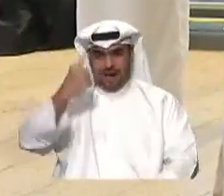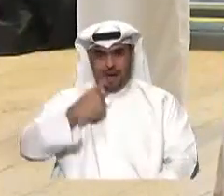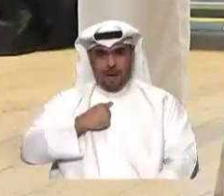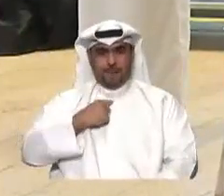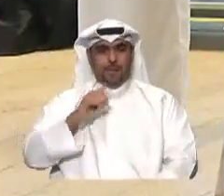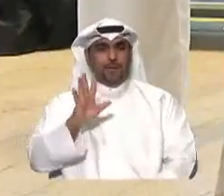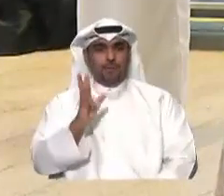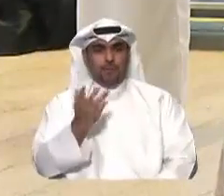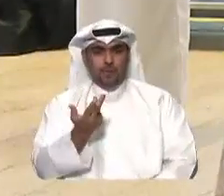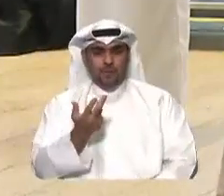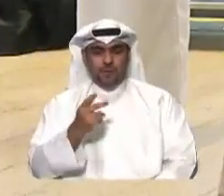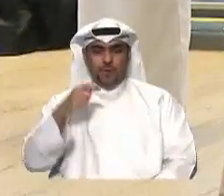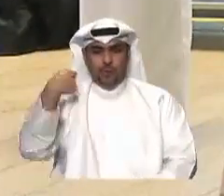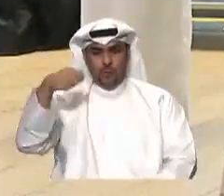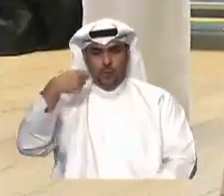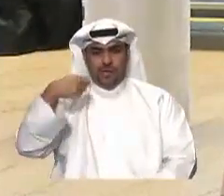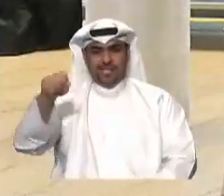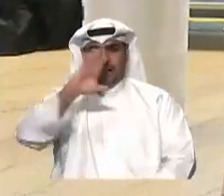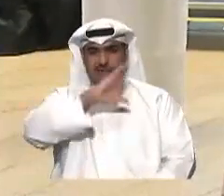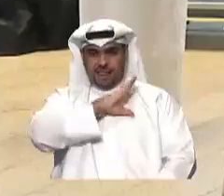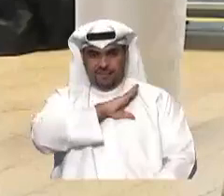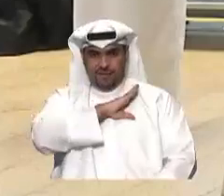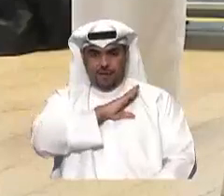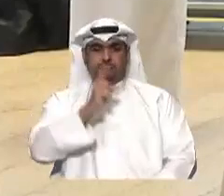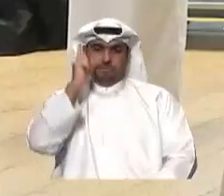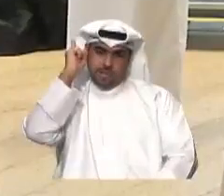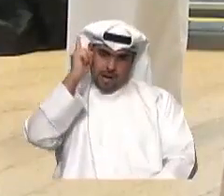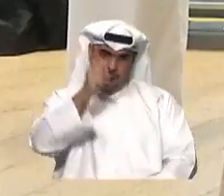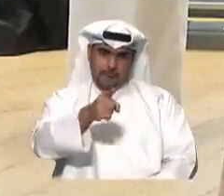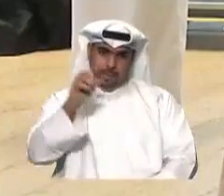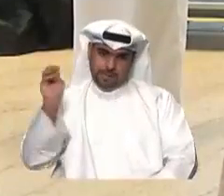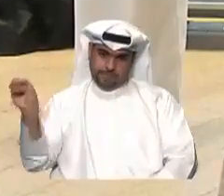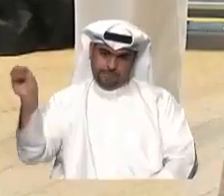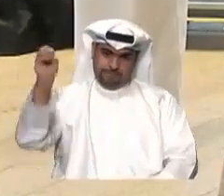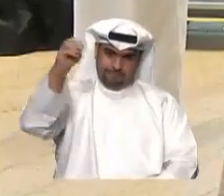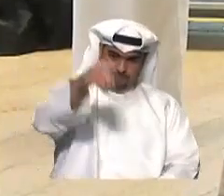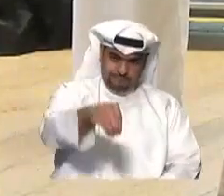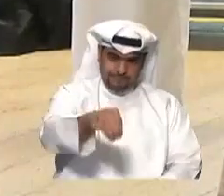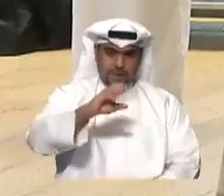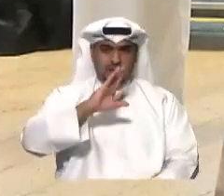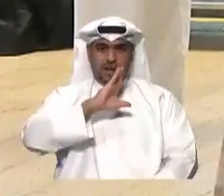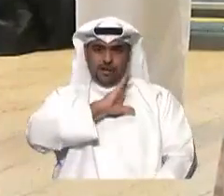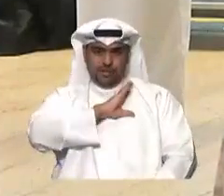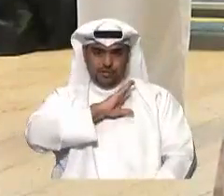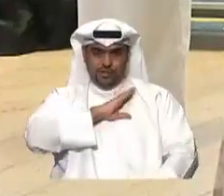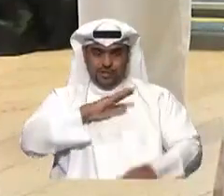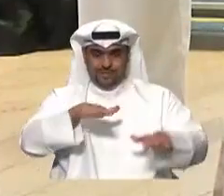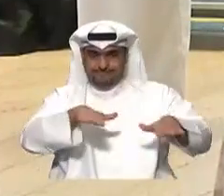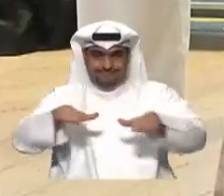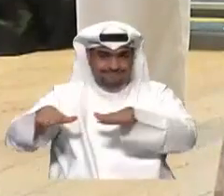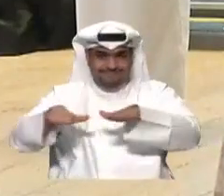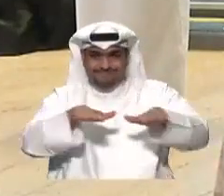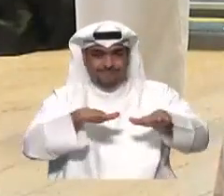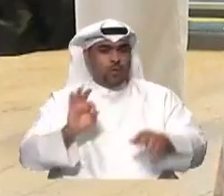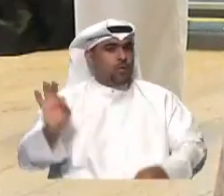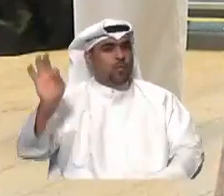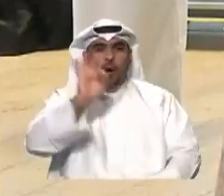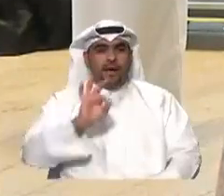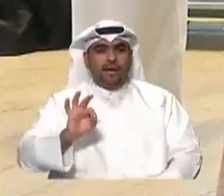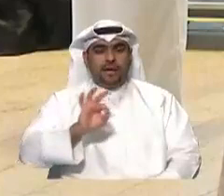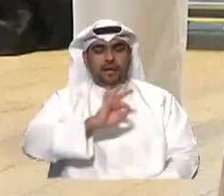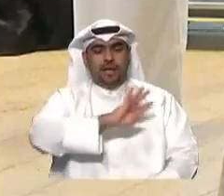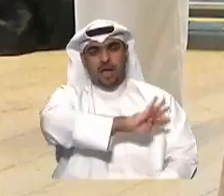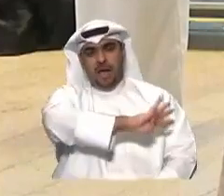نائب رئيس مجلس الوزراء ووزير الدفاع وبدعم من سيدي سعادة رئيس الأركان العامة للجيش. والهدف من هذا التوجيه